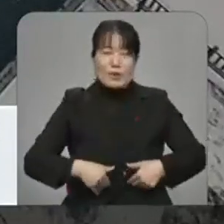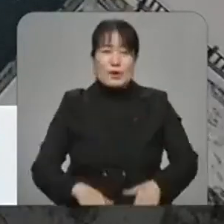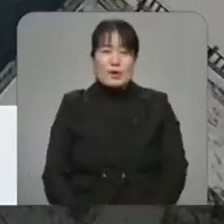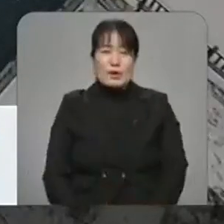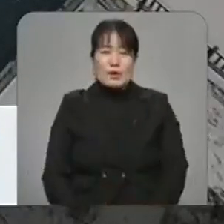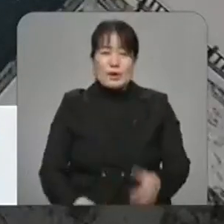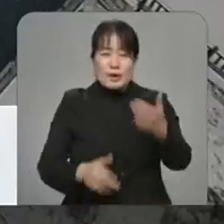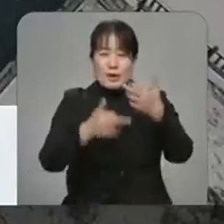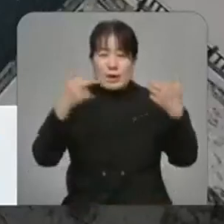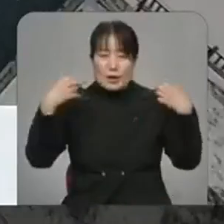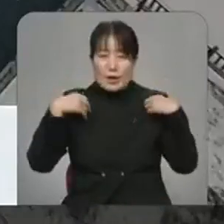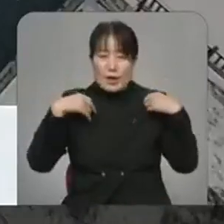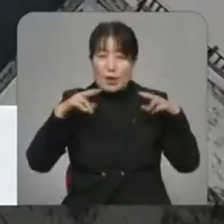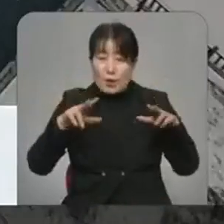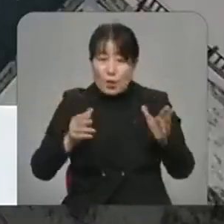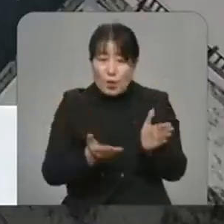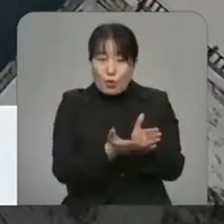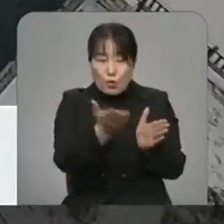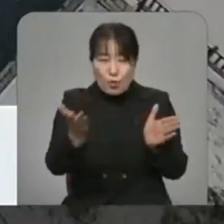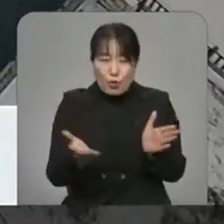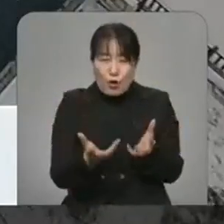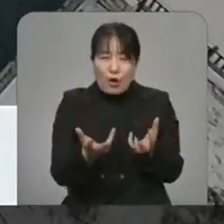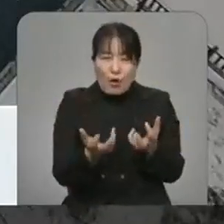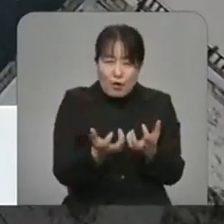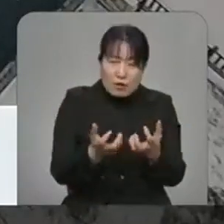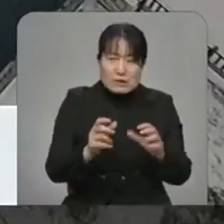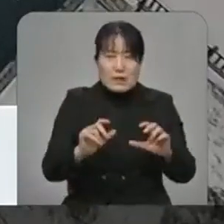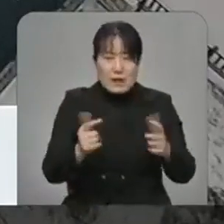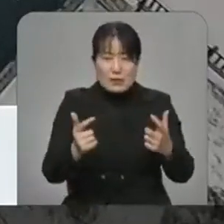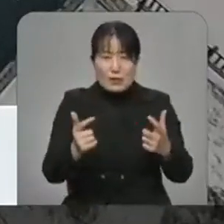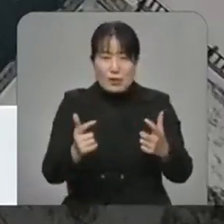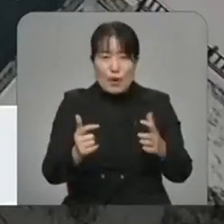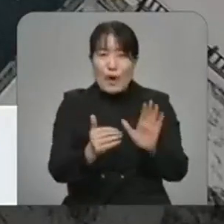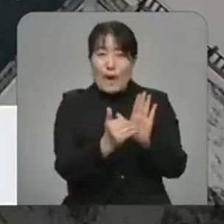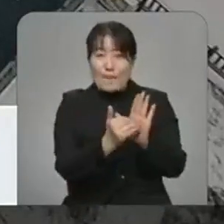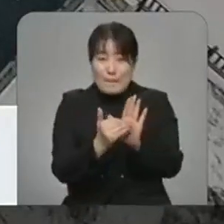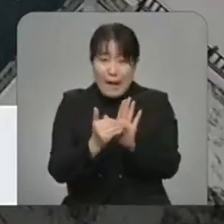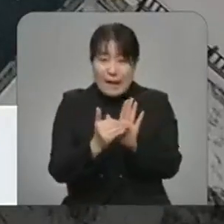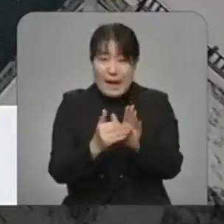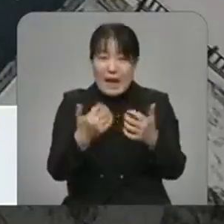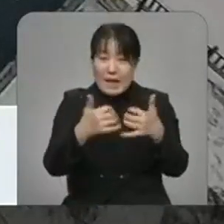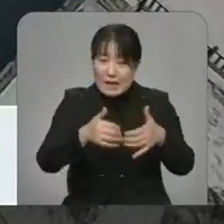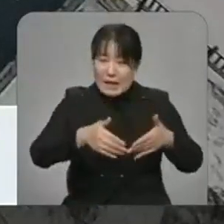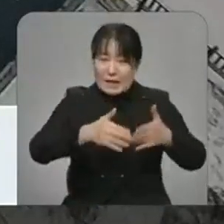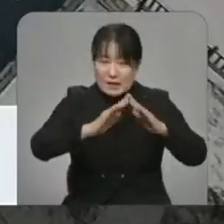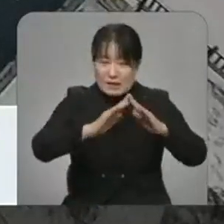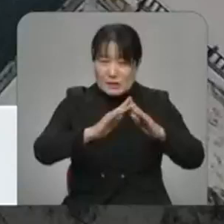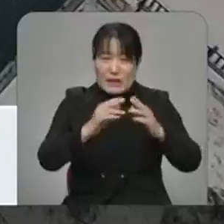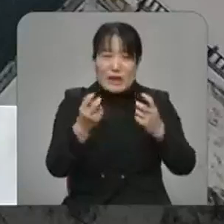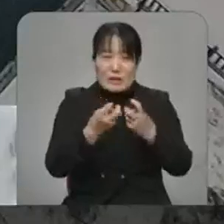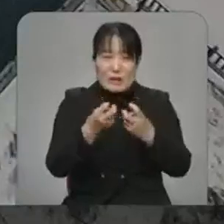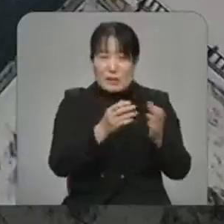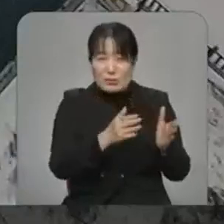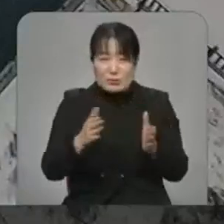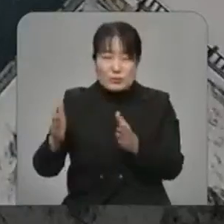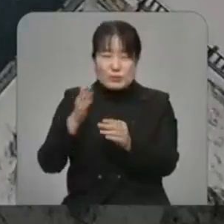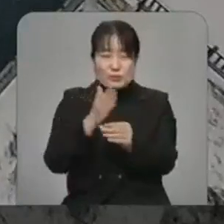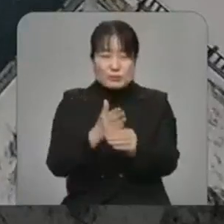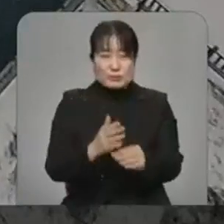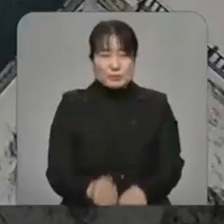겨울철에 맞아이 담수지가 얼어붙지 않도록 방지장치를 설치하는 등 대책 마련에 서두르고 있습니다 정창환